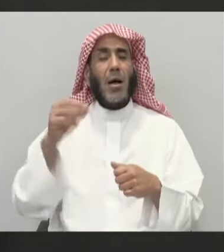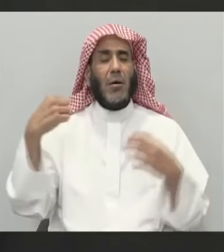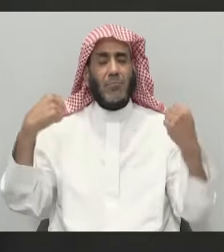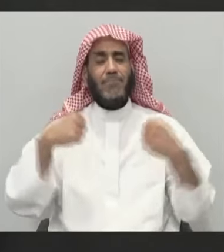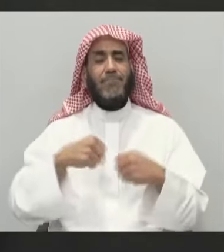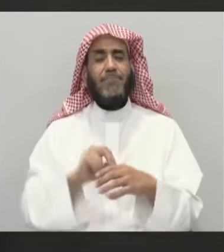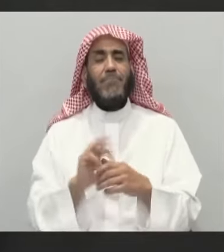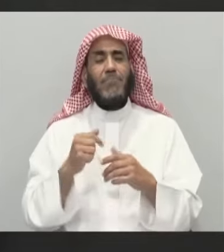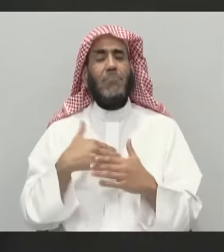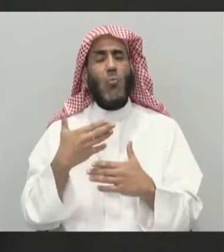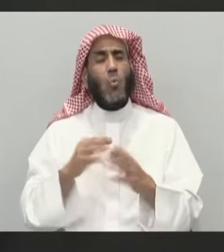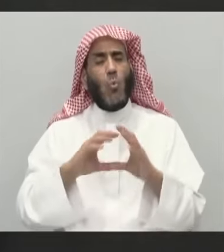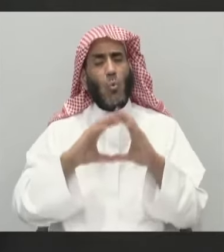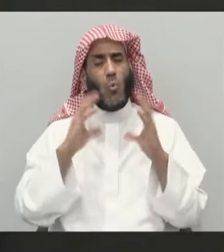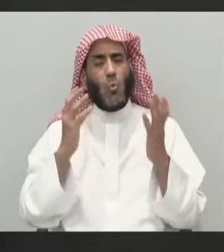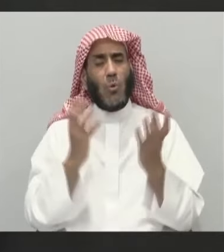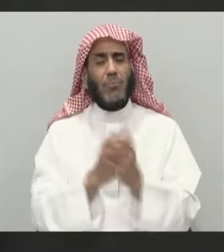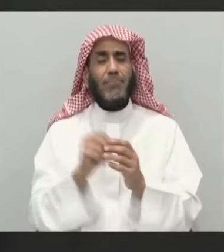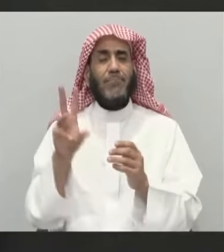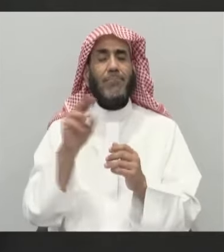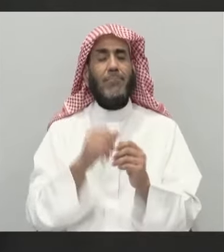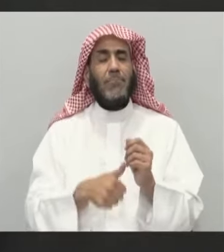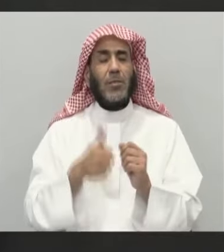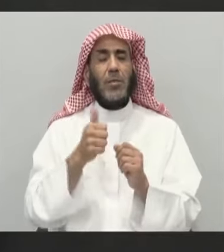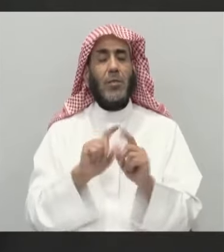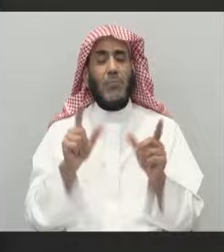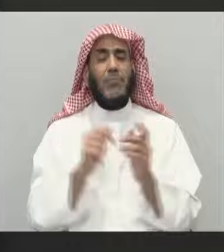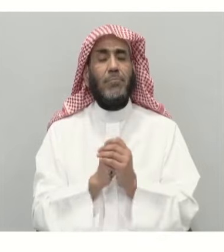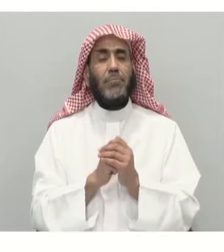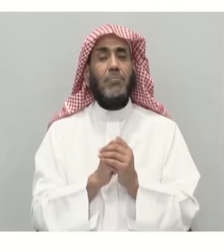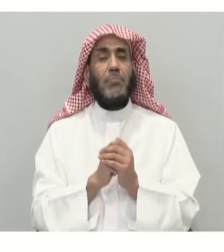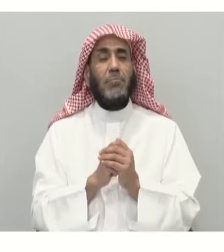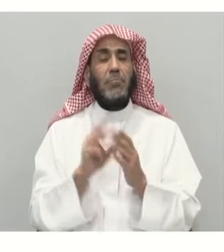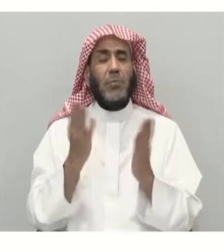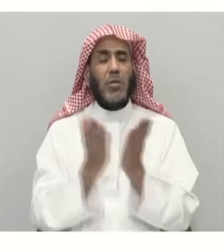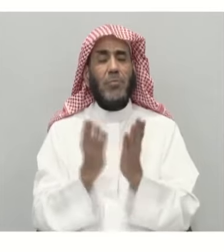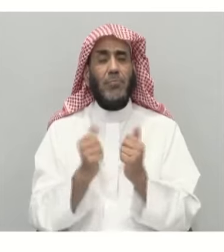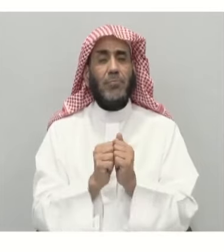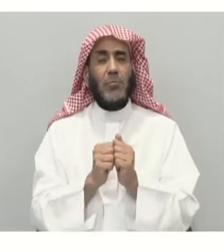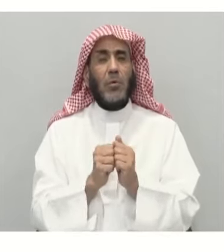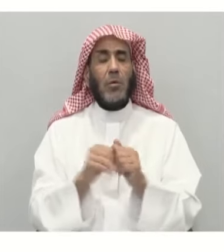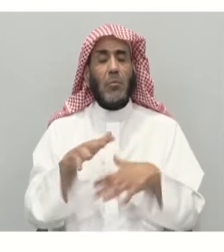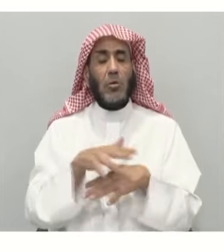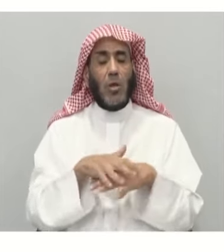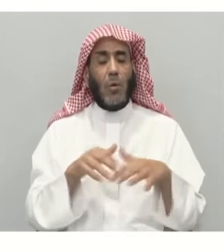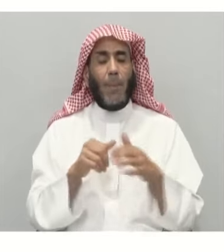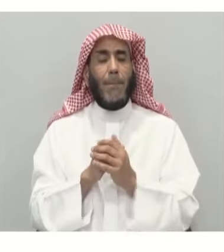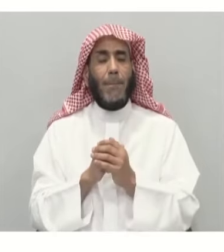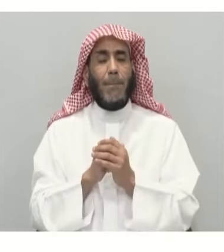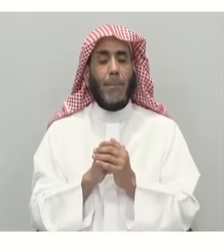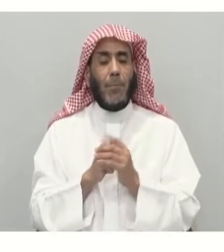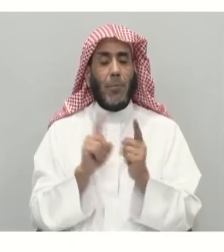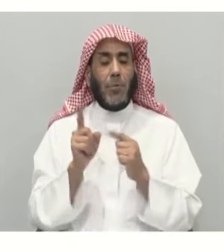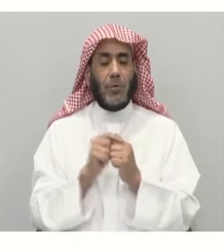الامثله لدينا يعني جمله كبيره من الامثله تستطيع استعراضها من خلال ما درسته وايضا من الجداول التي مرت بك